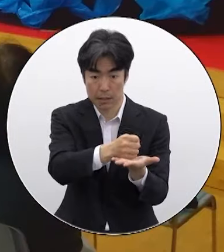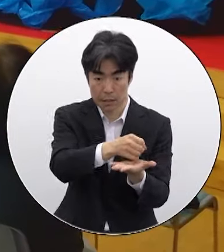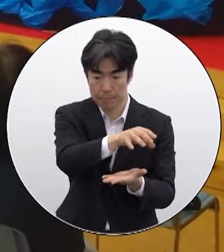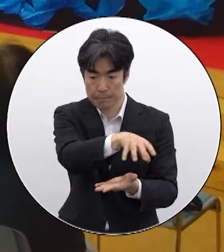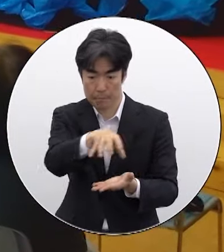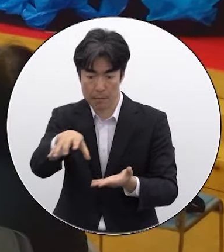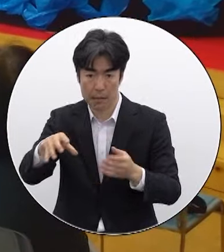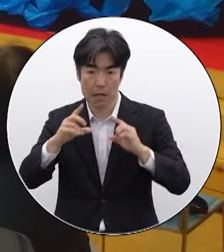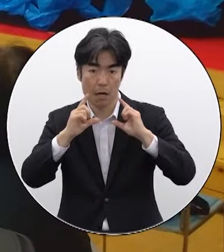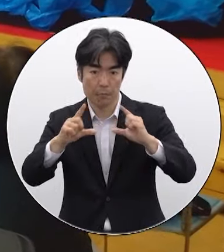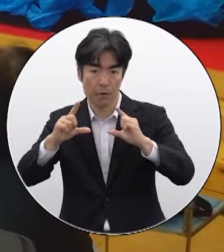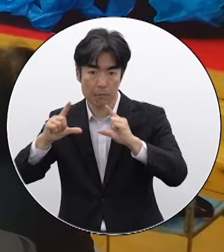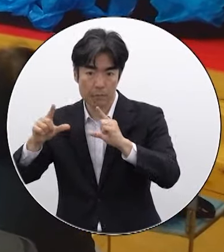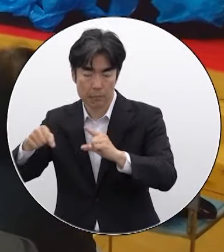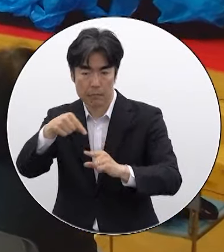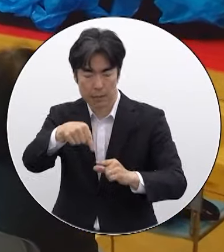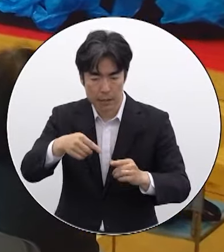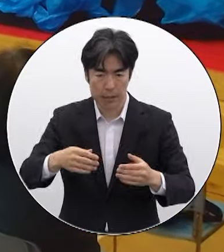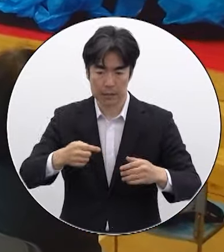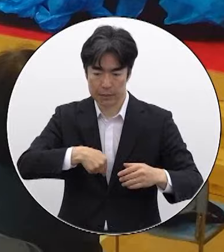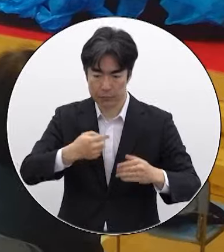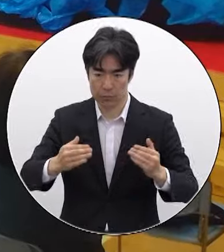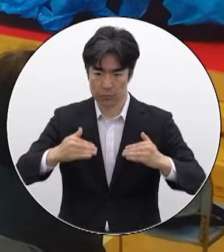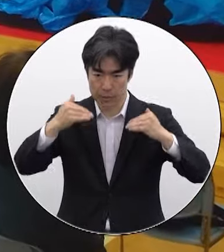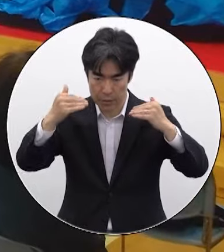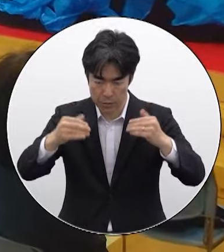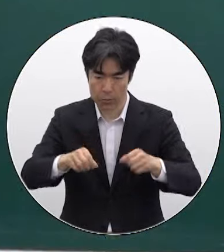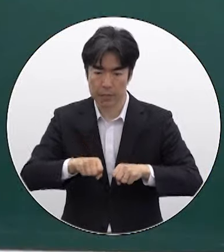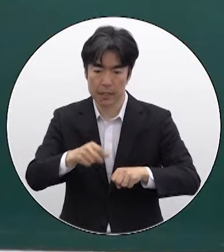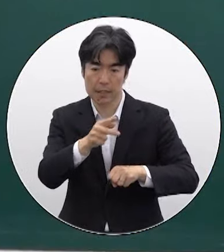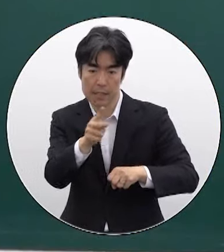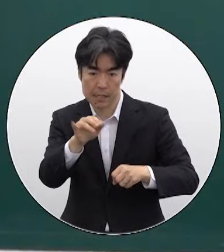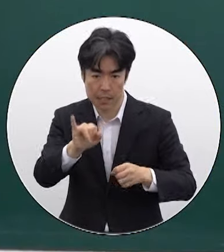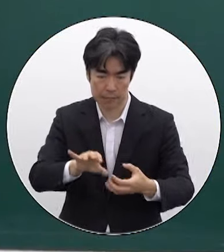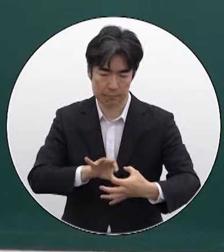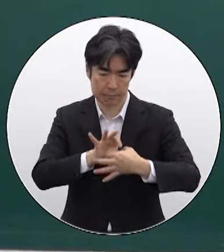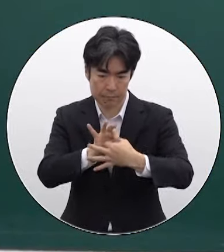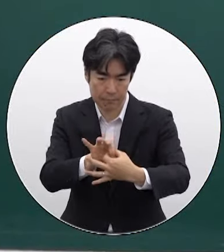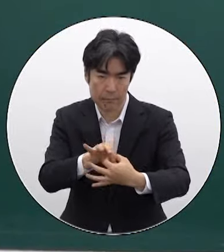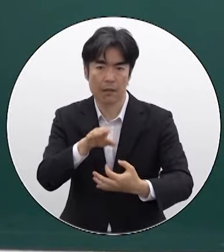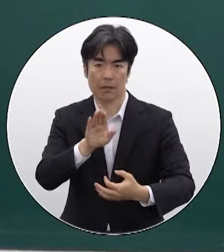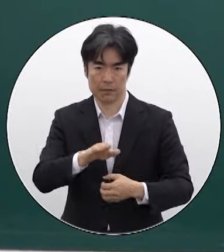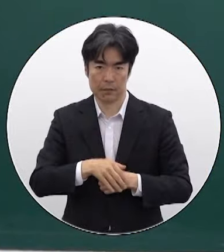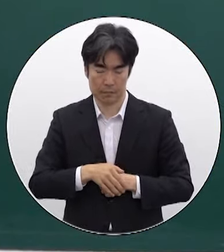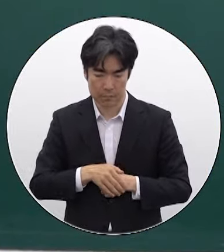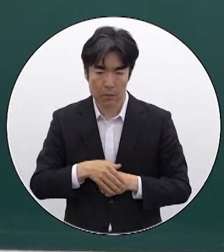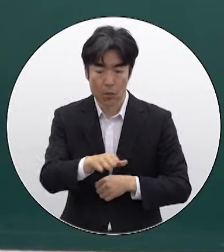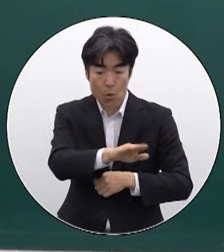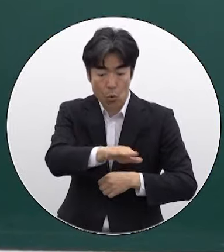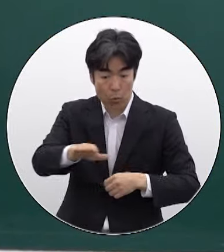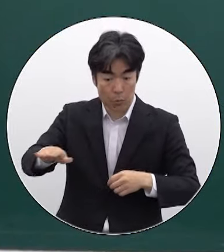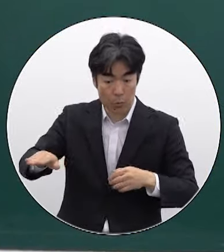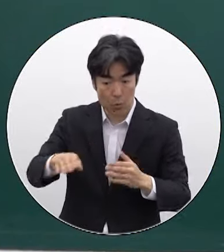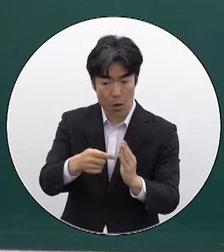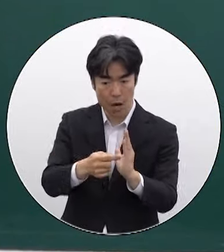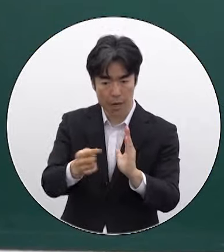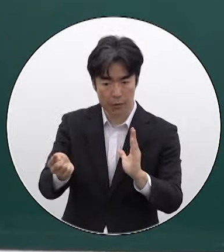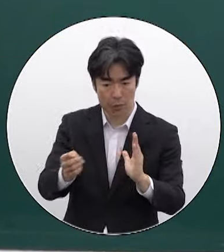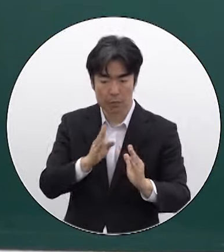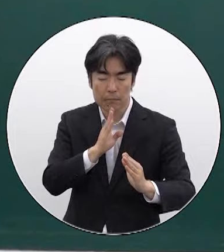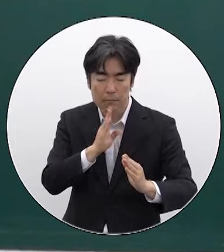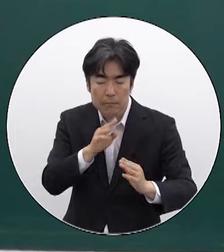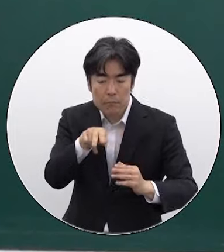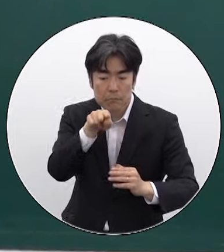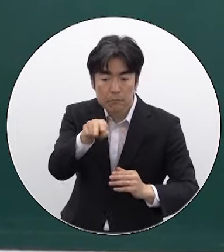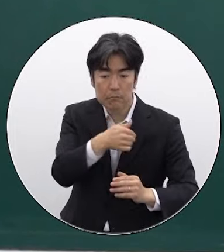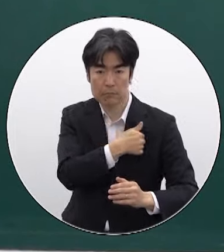って成長ややりがいにつながっています。 子どもたちの生の反応を見ることができるので、それがす